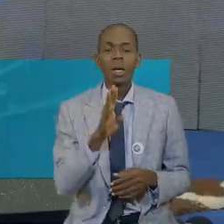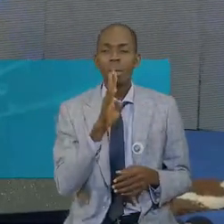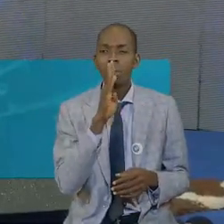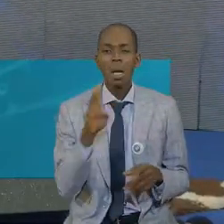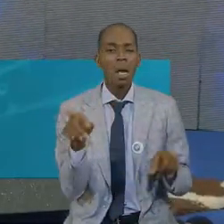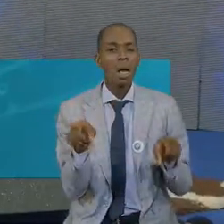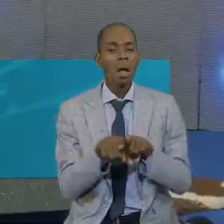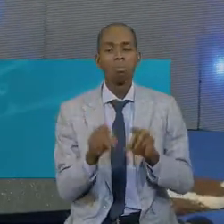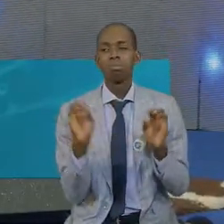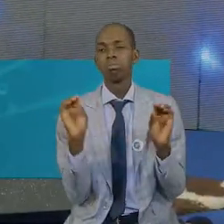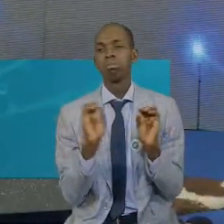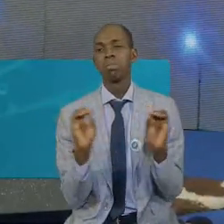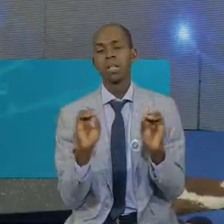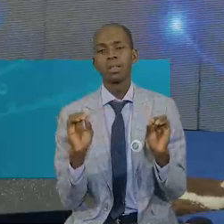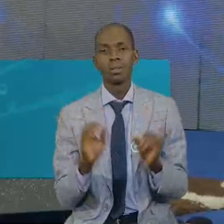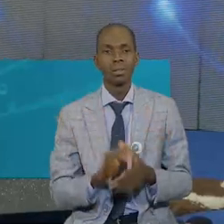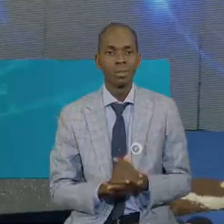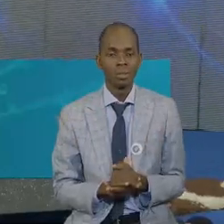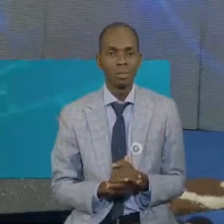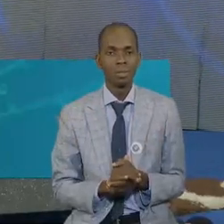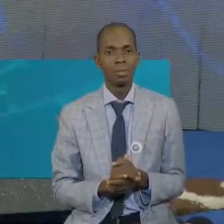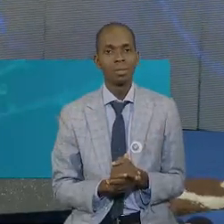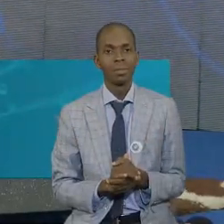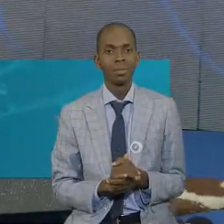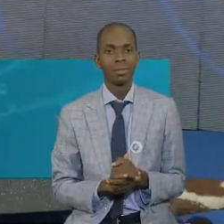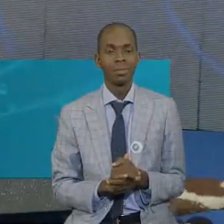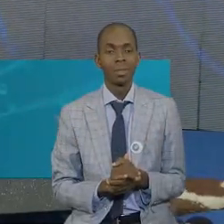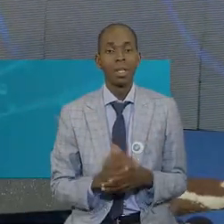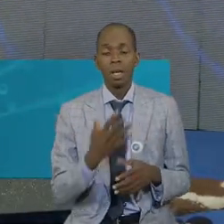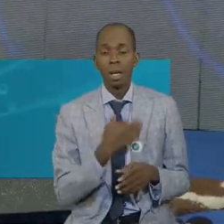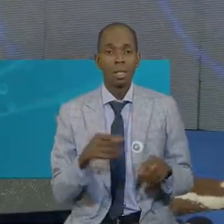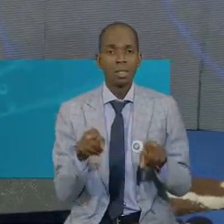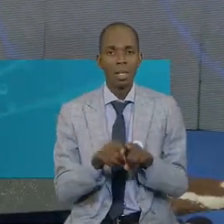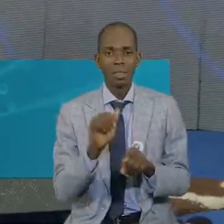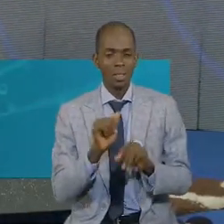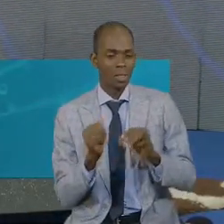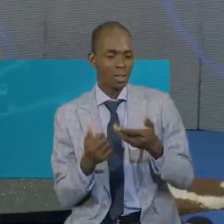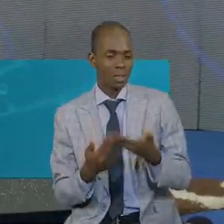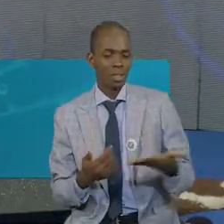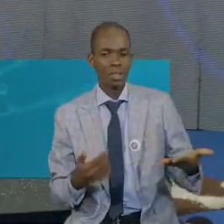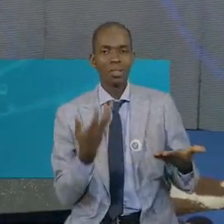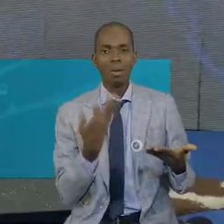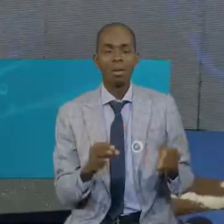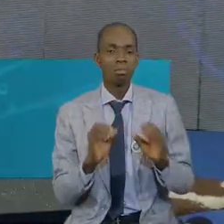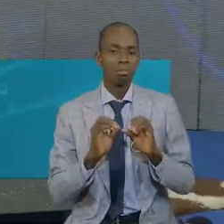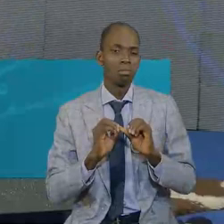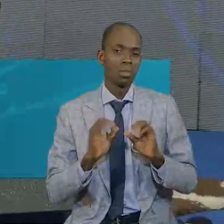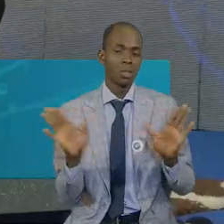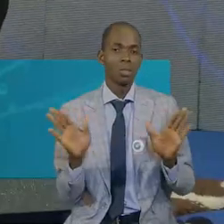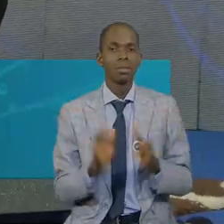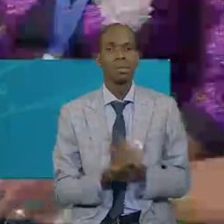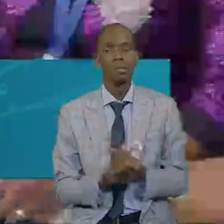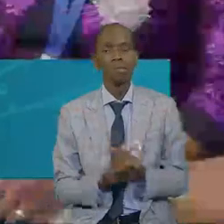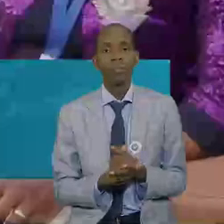as nothing. Ils seront réduits à néant, réduits au néant ceux qui te faisaient la guerre. Réduits au néant. In verse